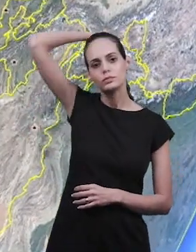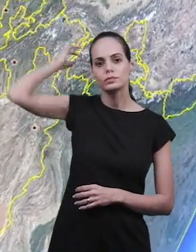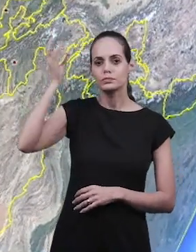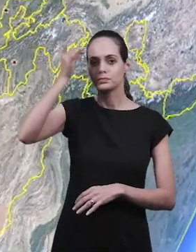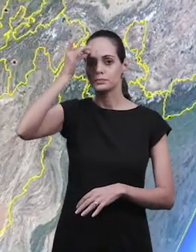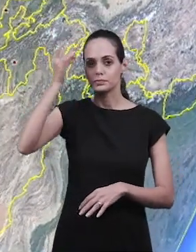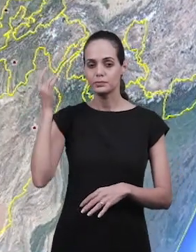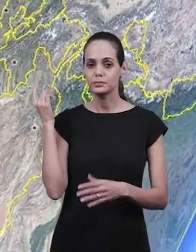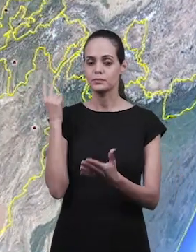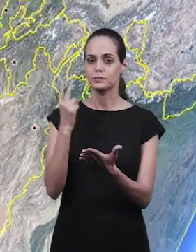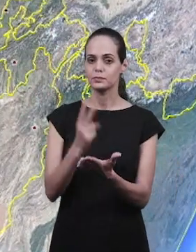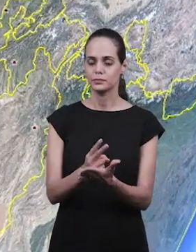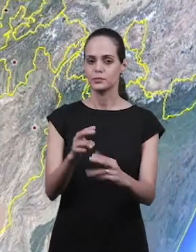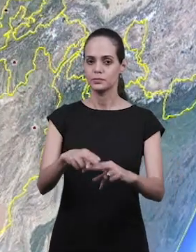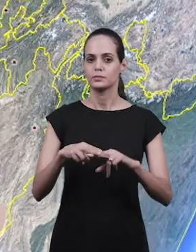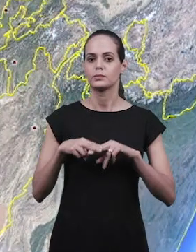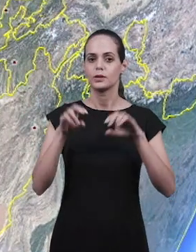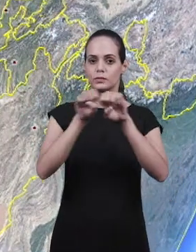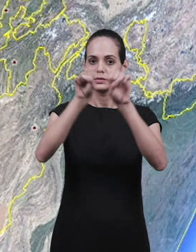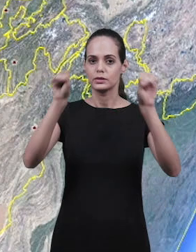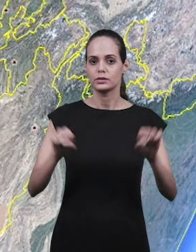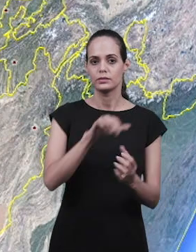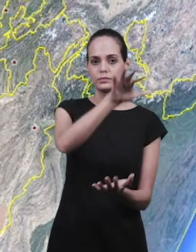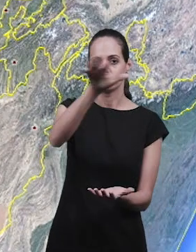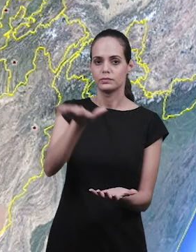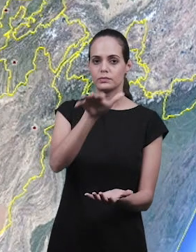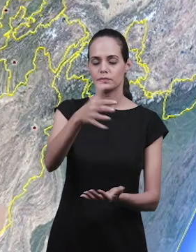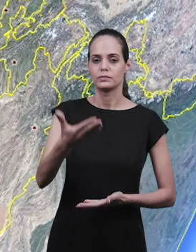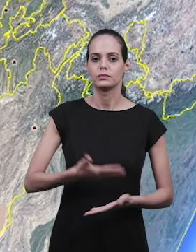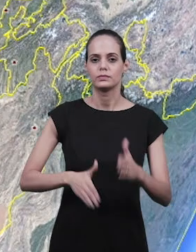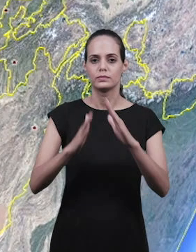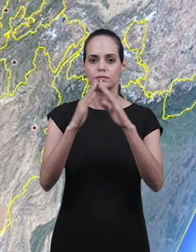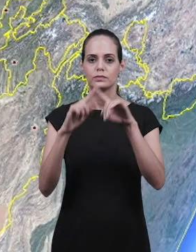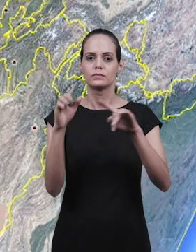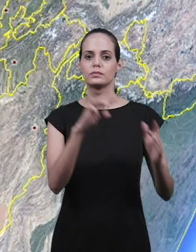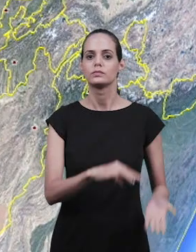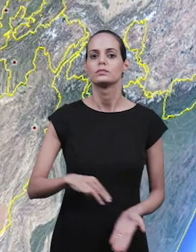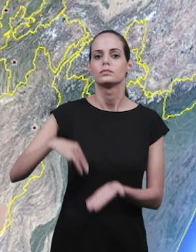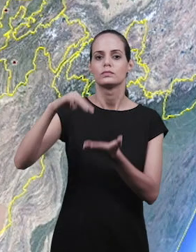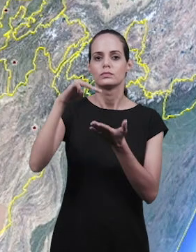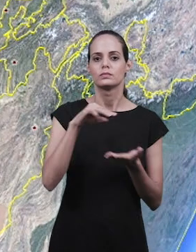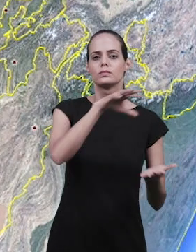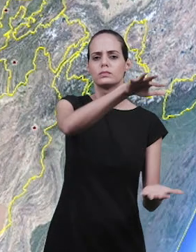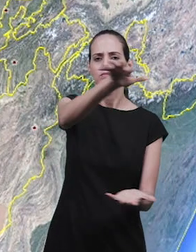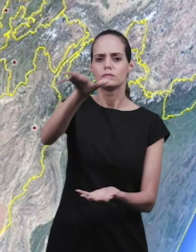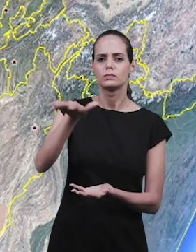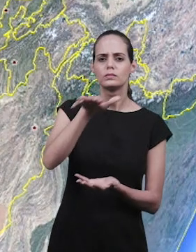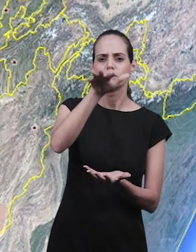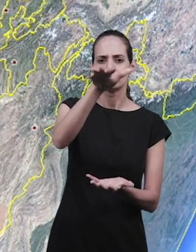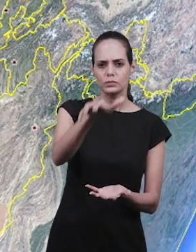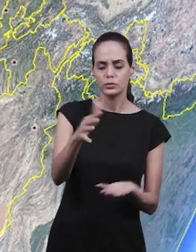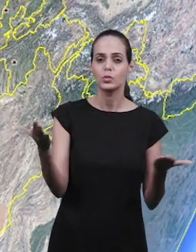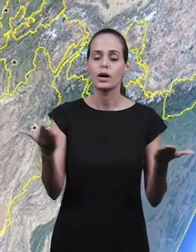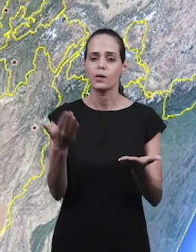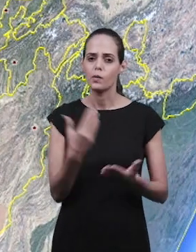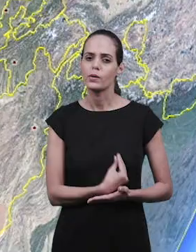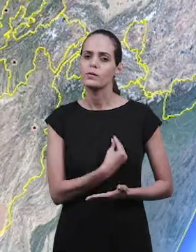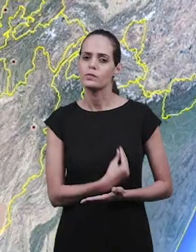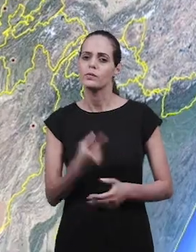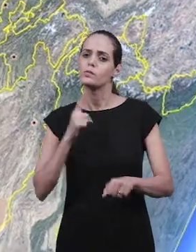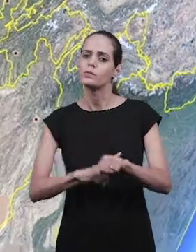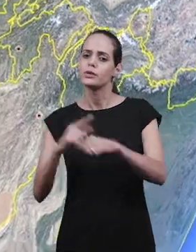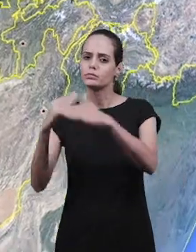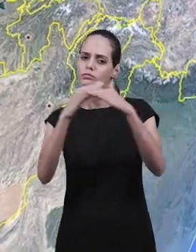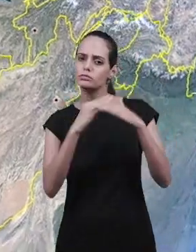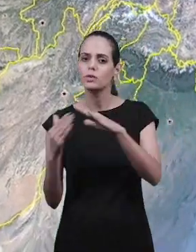esprit. À travers le système de transmission, les membres de l'Église chrétienne Maranatha de toutes les planètes vivent un